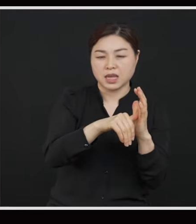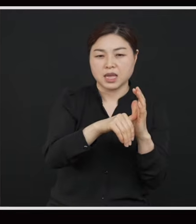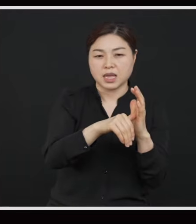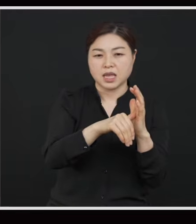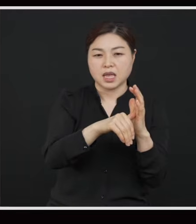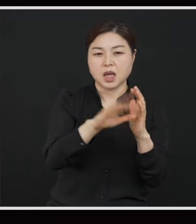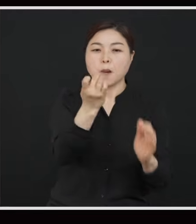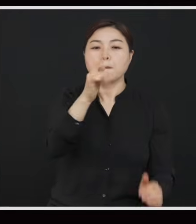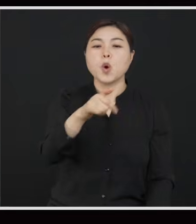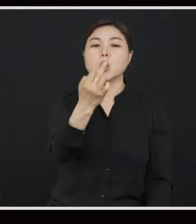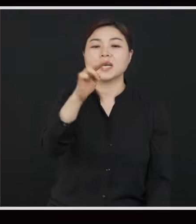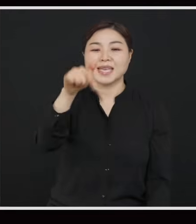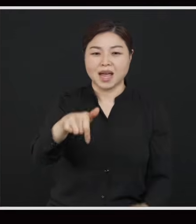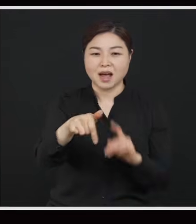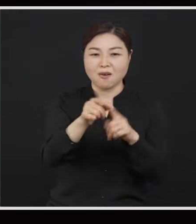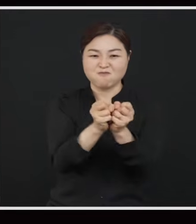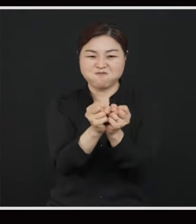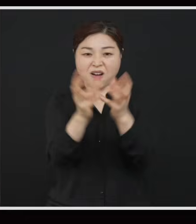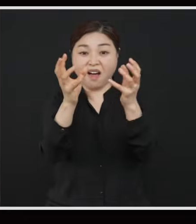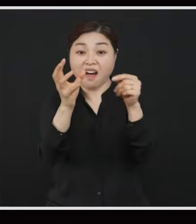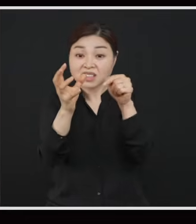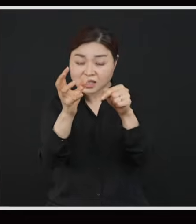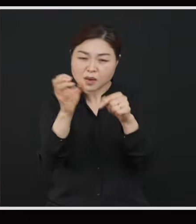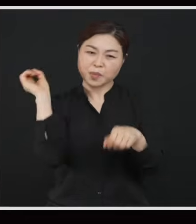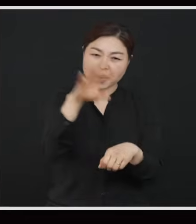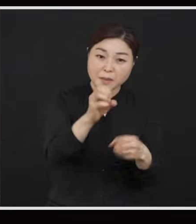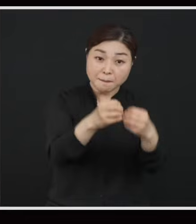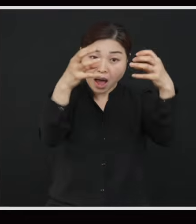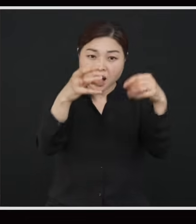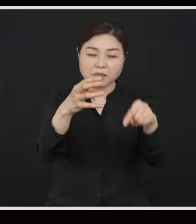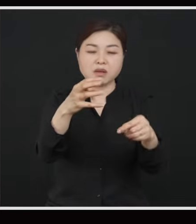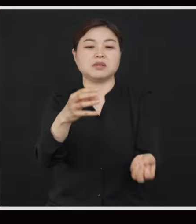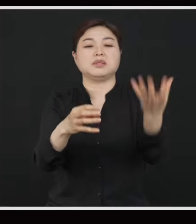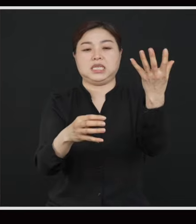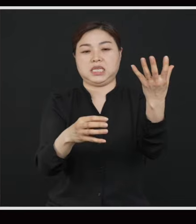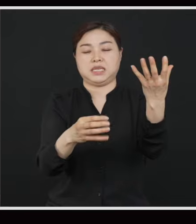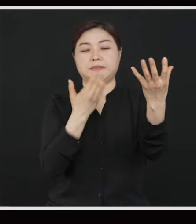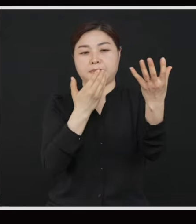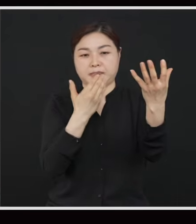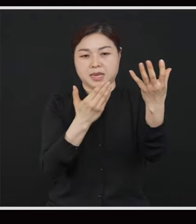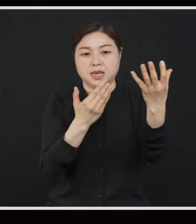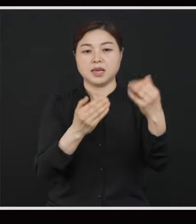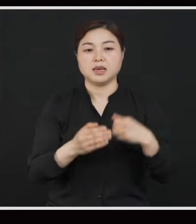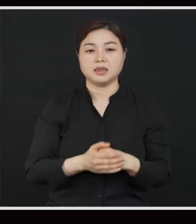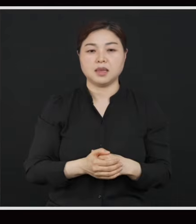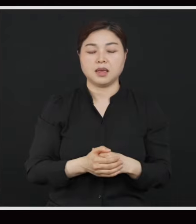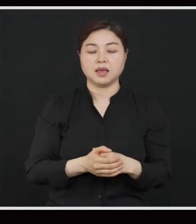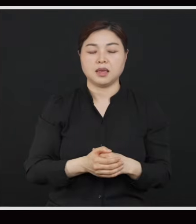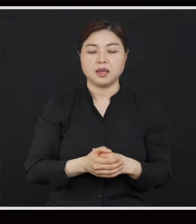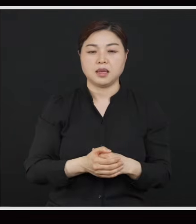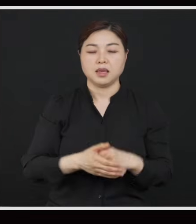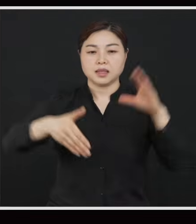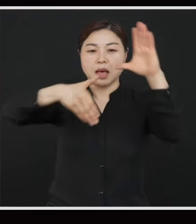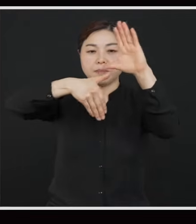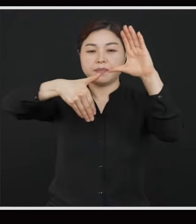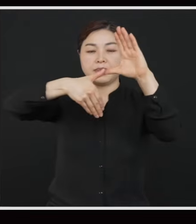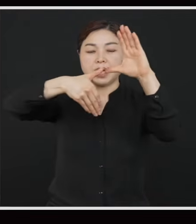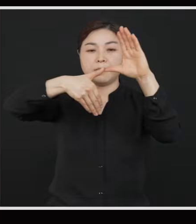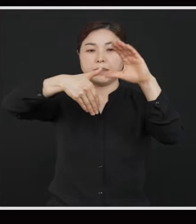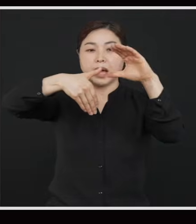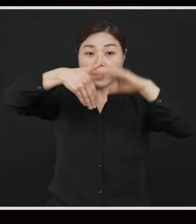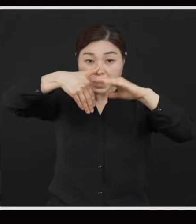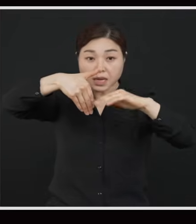때 폭약이 있어야지 승리를 하는데 폭약이 남아메리카에서 주로 수입을 많이 했어요. 그러니까